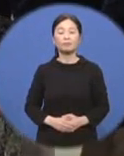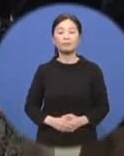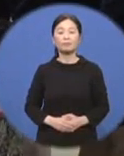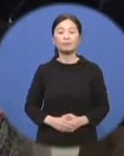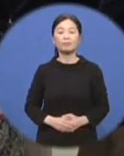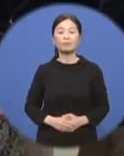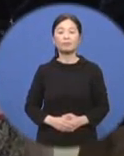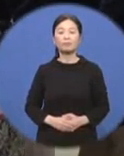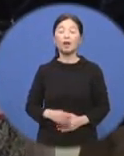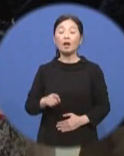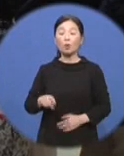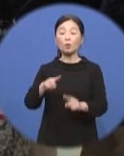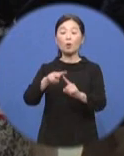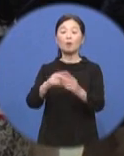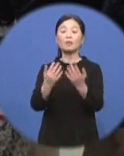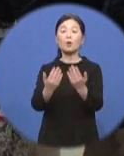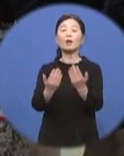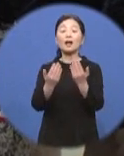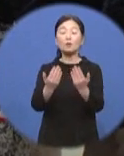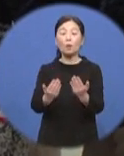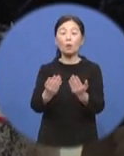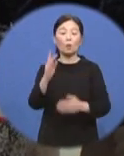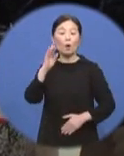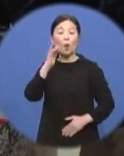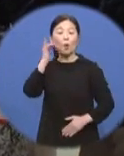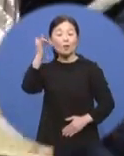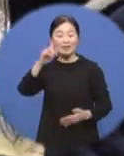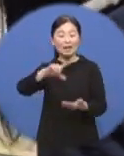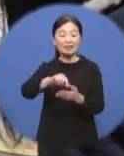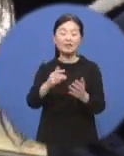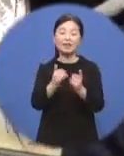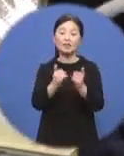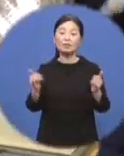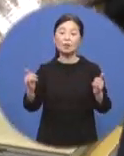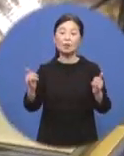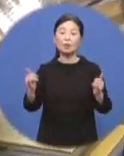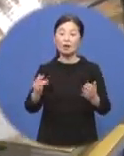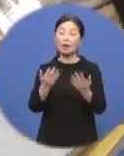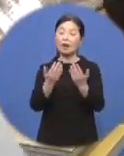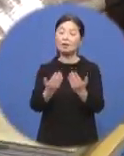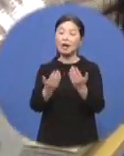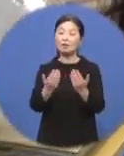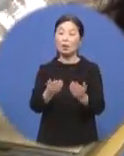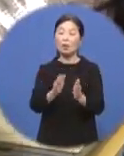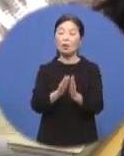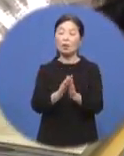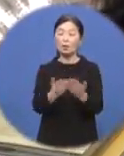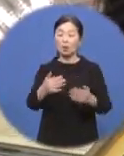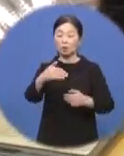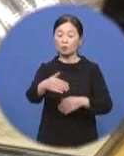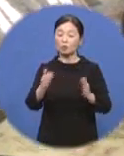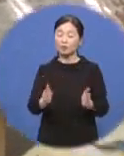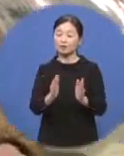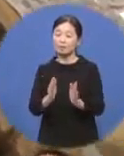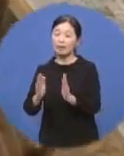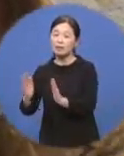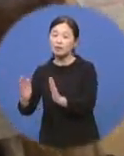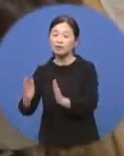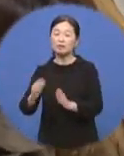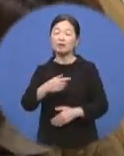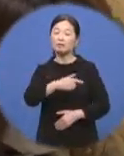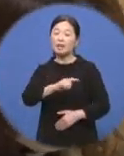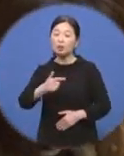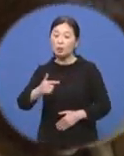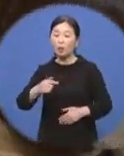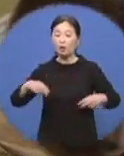鹿郷北小学校では保護者や地域の人たちが学校の図書室を整理するなど図書ボランティアとして